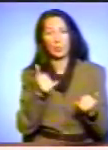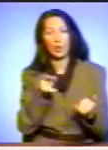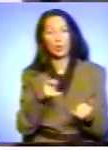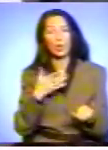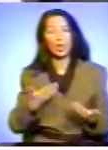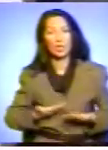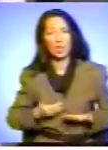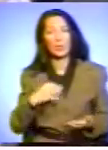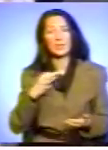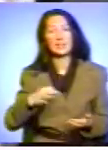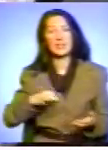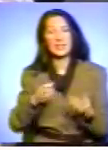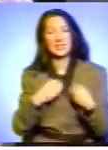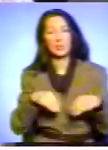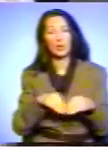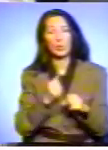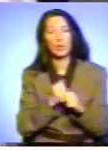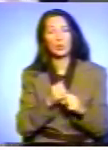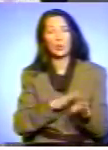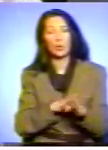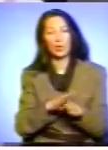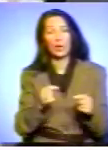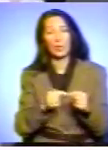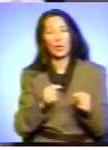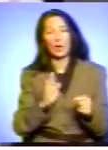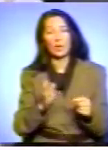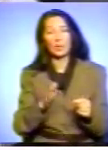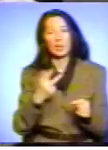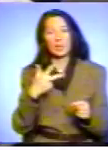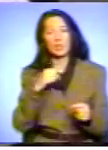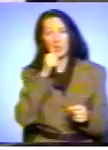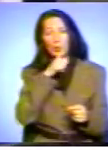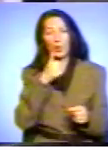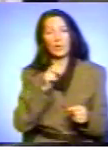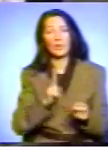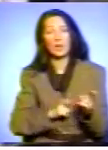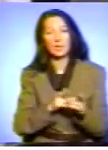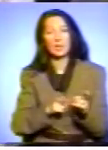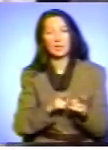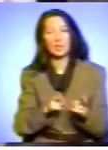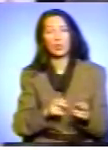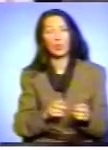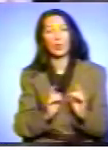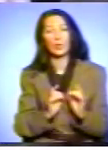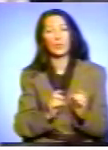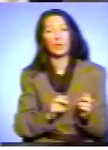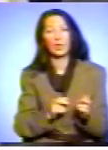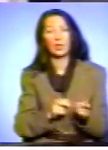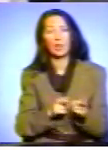сім'єю. Працюю буде рівно вже буде 30 років на залізниці. Я на залізничному транспорті. Я